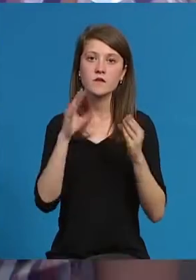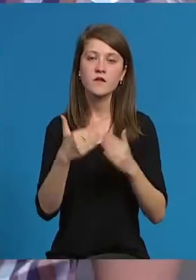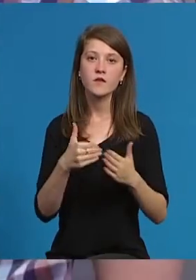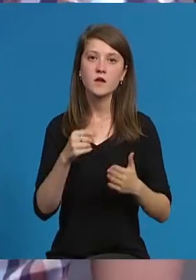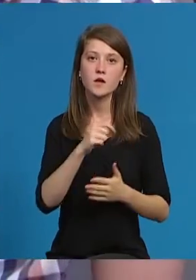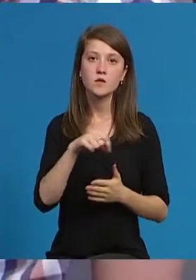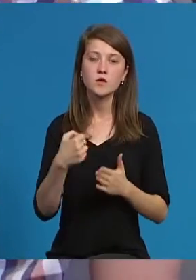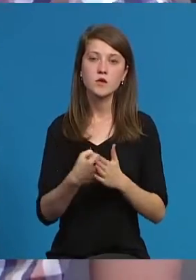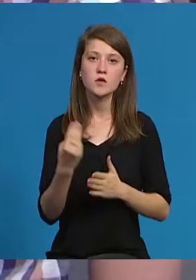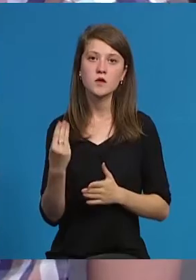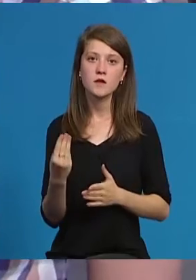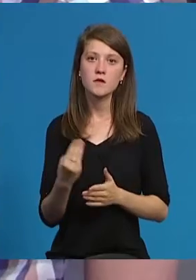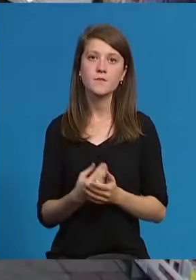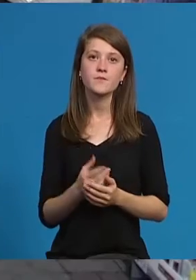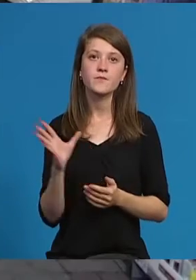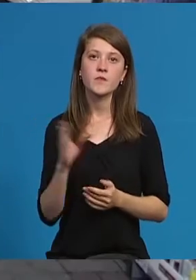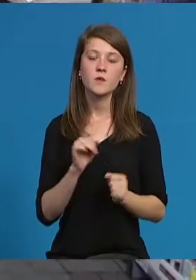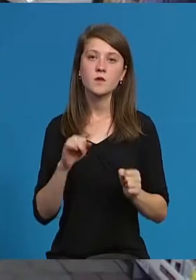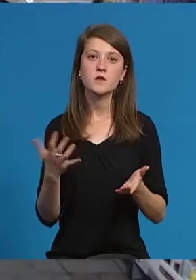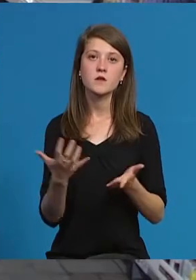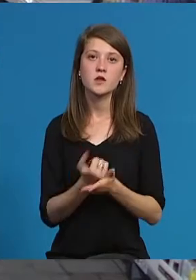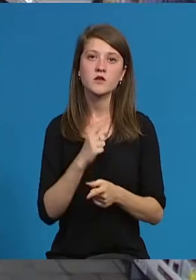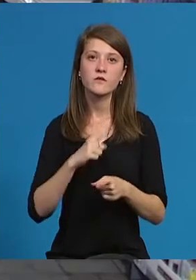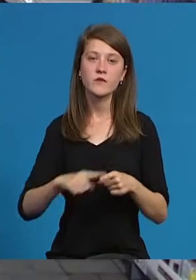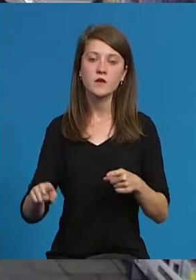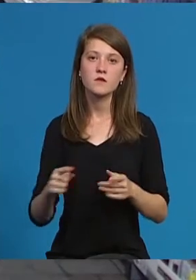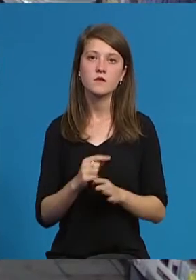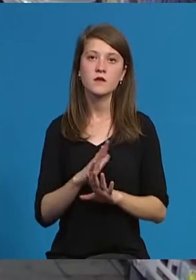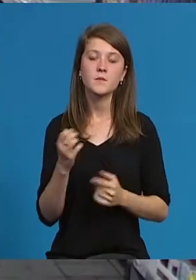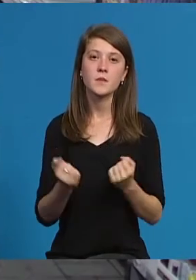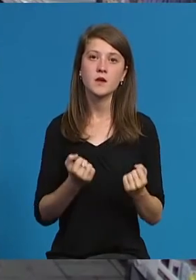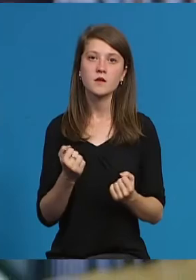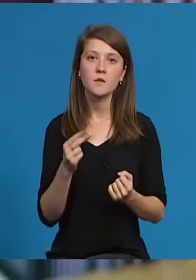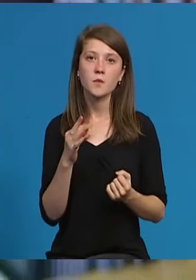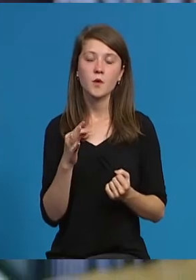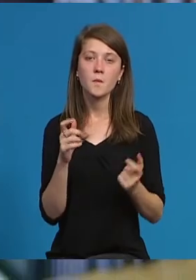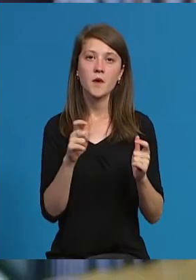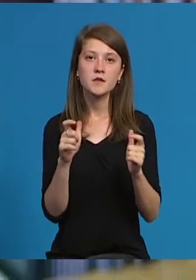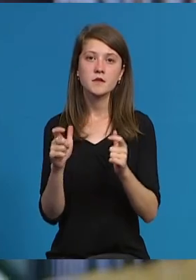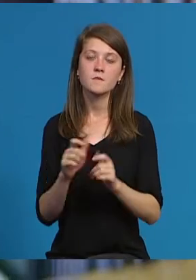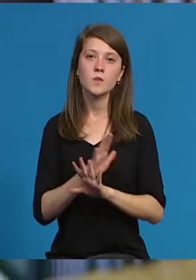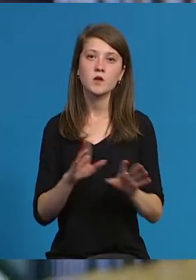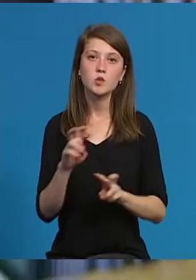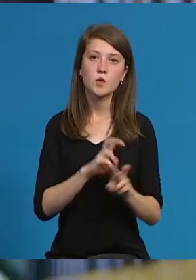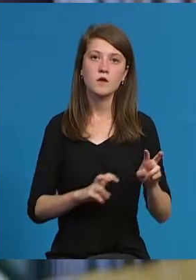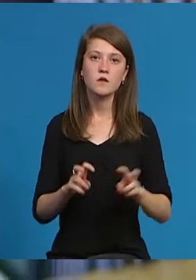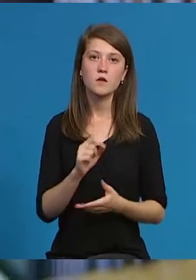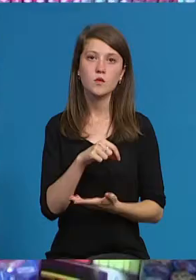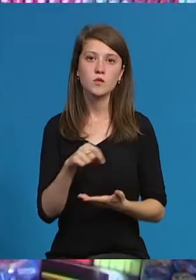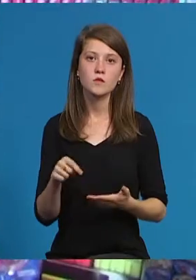до щоденника. Все можна знайти швидко, не бігати по кіоскам, не шукати